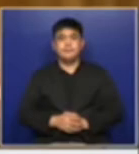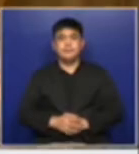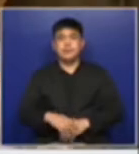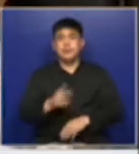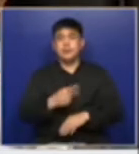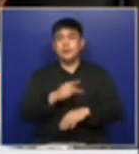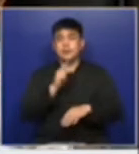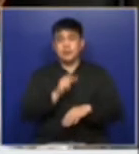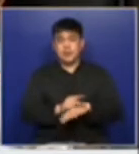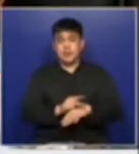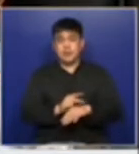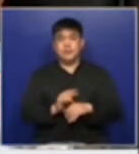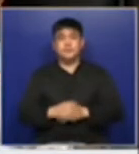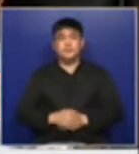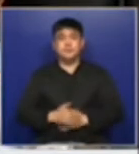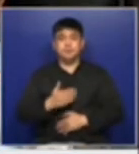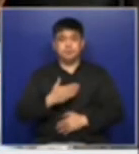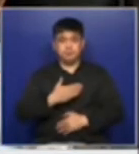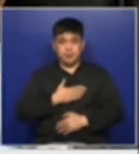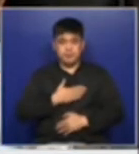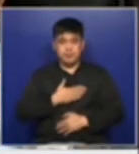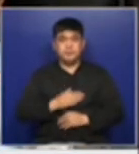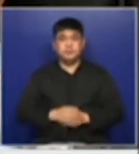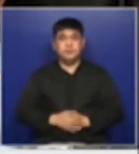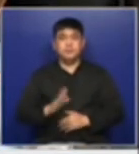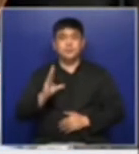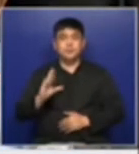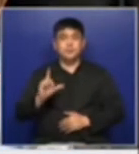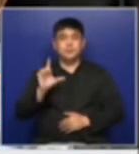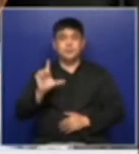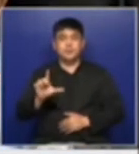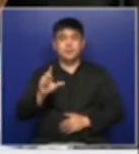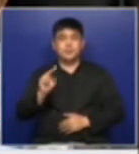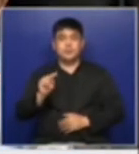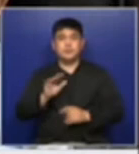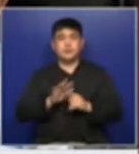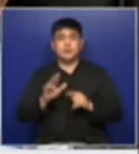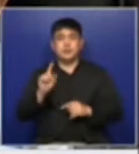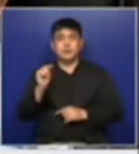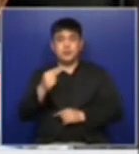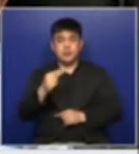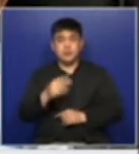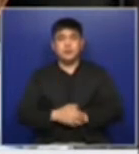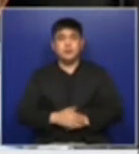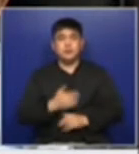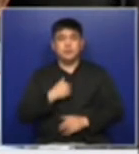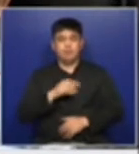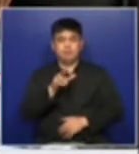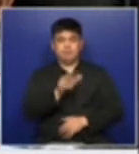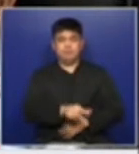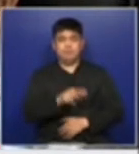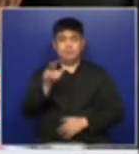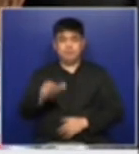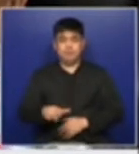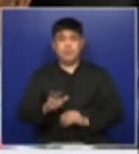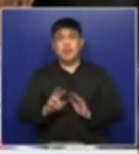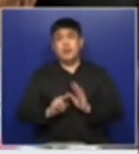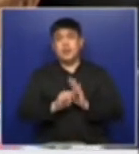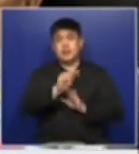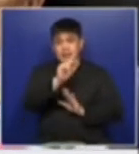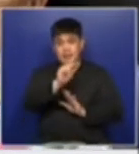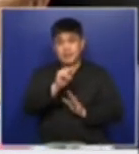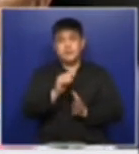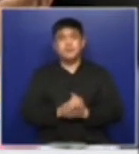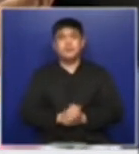ประธานที่เคารพกระผมชนน่านสีแก้วเพื่อไทยจังหวัดน่านขอบคุณท่านประธานเป็นอย่